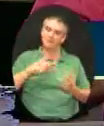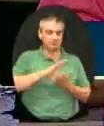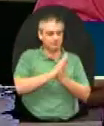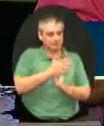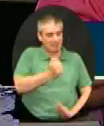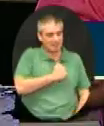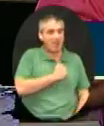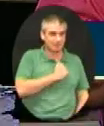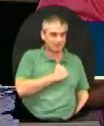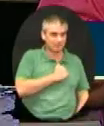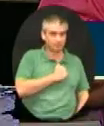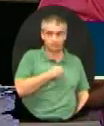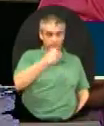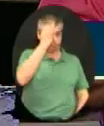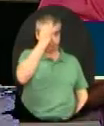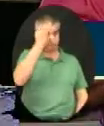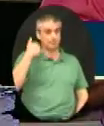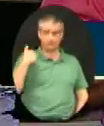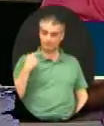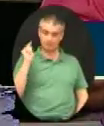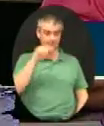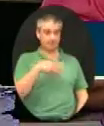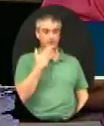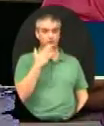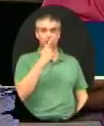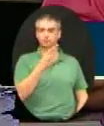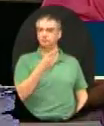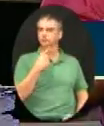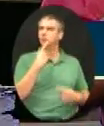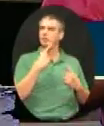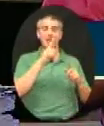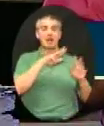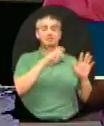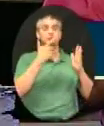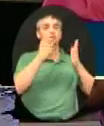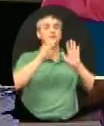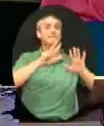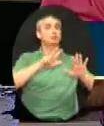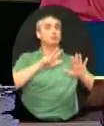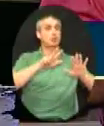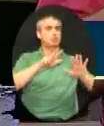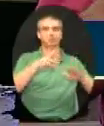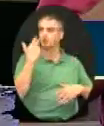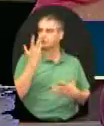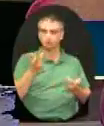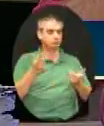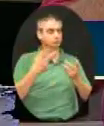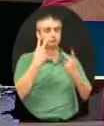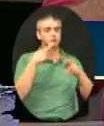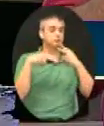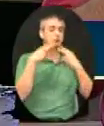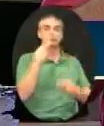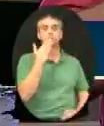הדתה. אני זוכר שהגעתי לירושלים בשנת 1978, היו פתוחות שתי